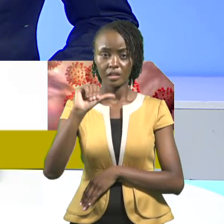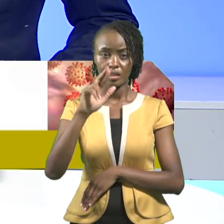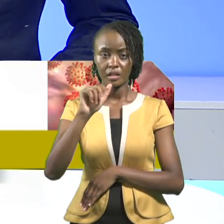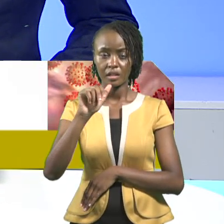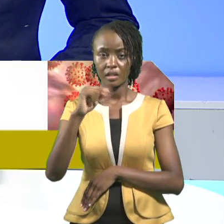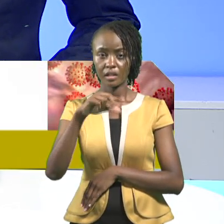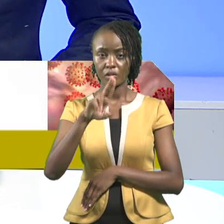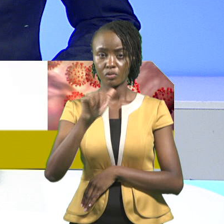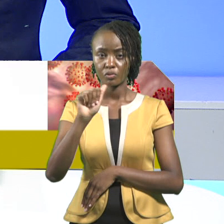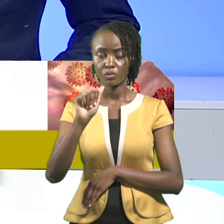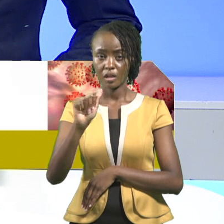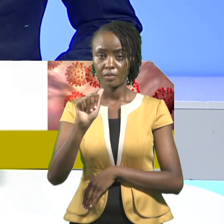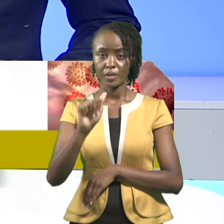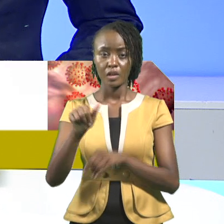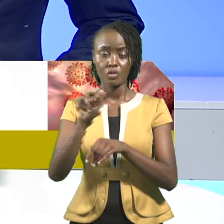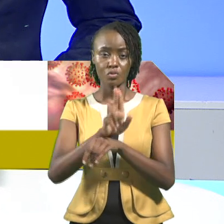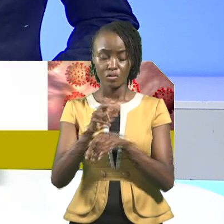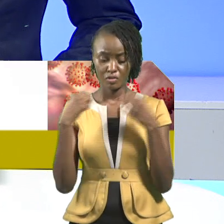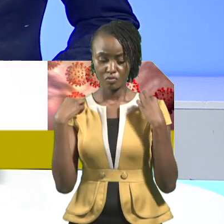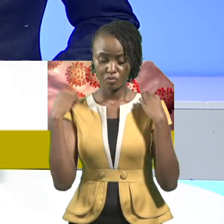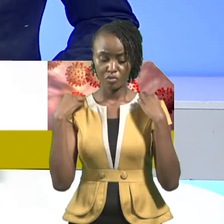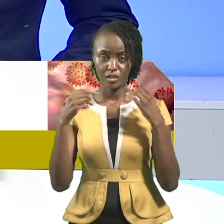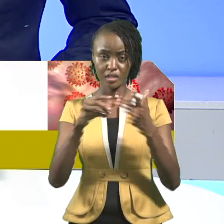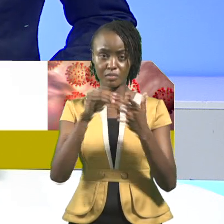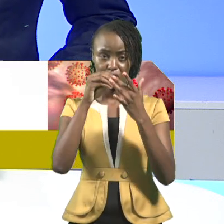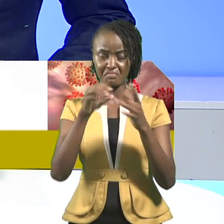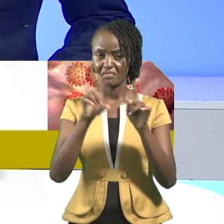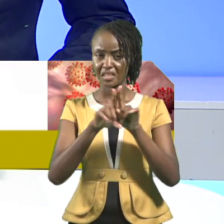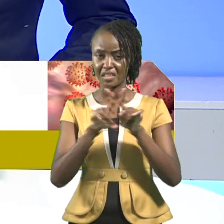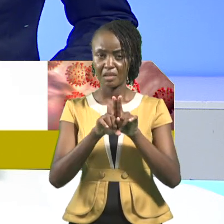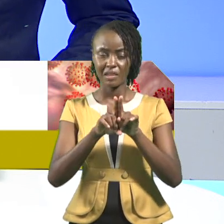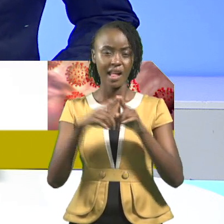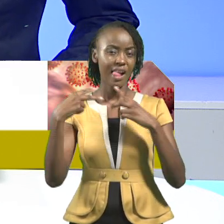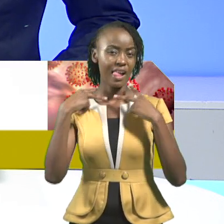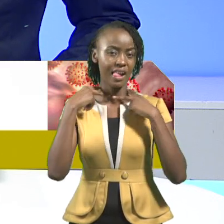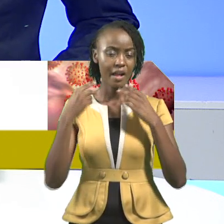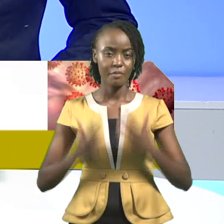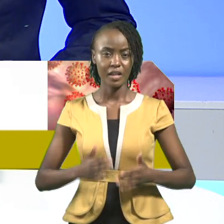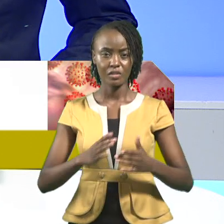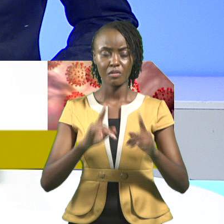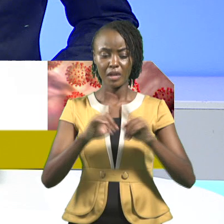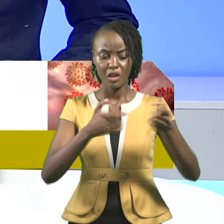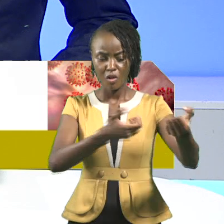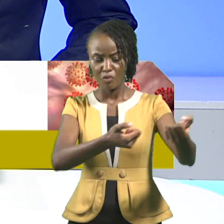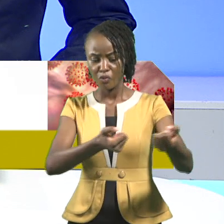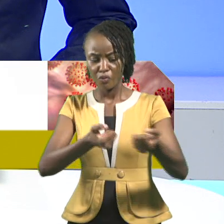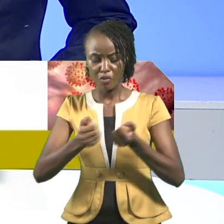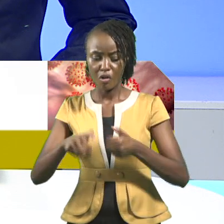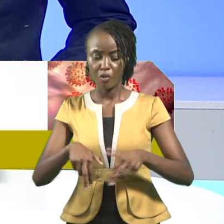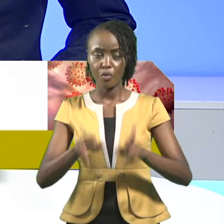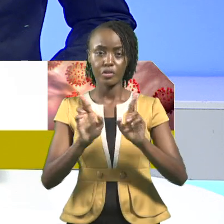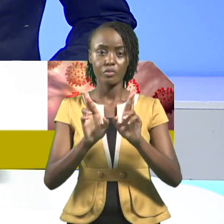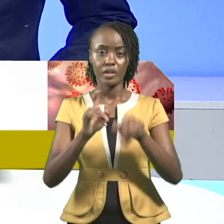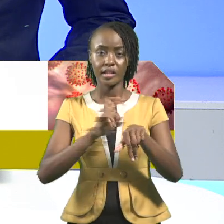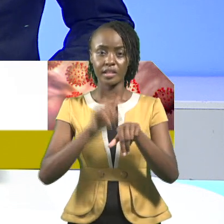vinyago na kumfunga mtu mmoja kwa minyororo na kisha kumvuta barabarani katika mitaa ya mji wa kusini wa Masatepe katika ibada ya wakati